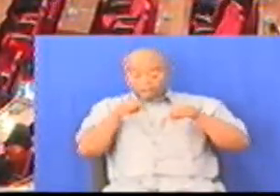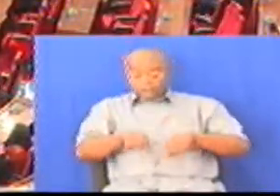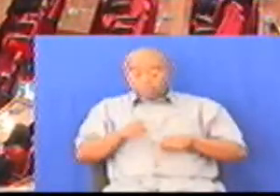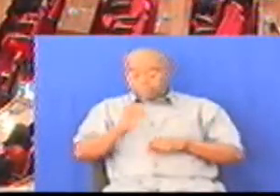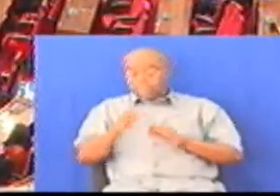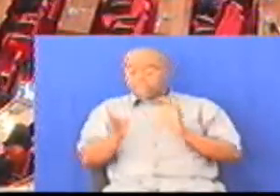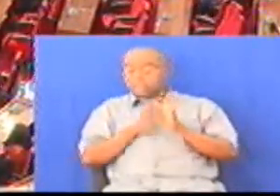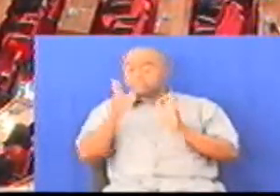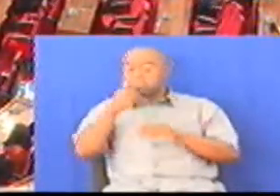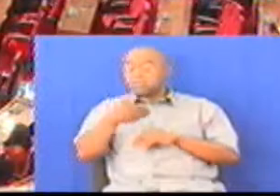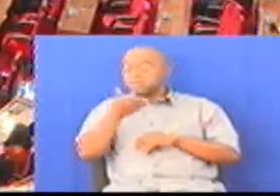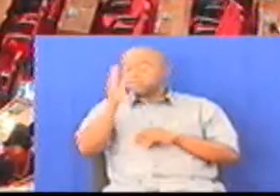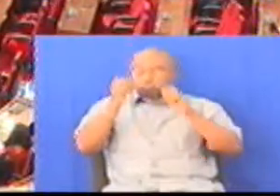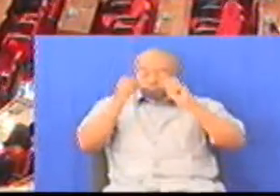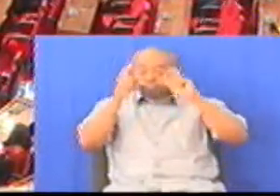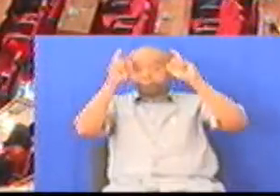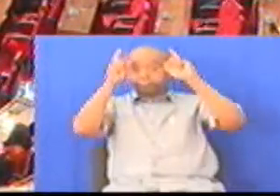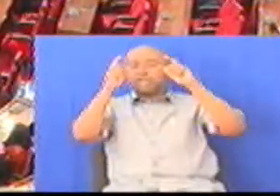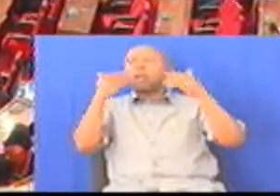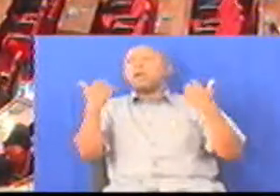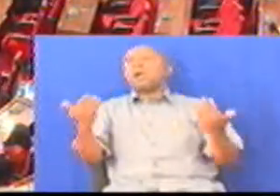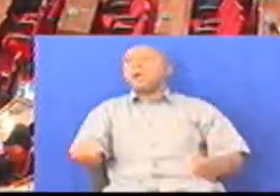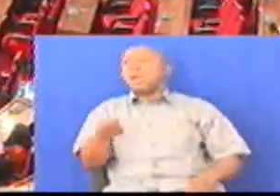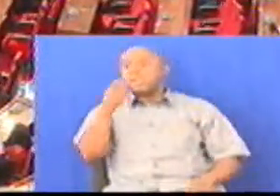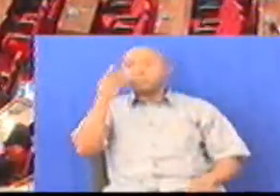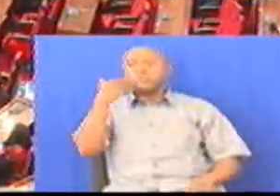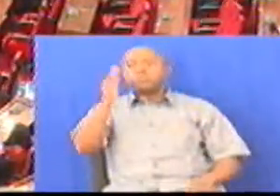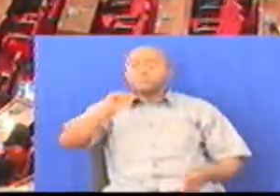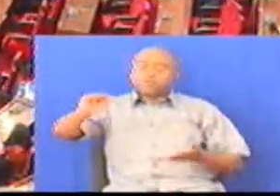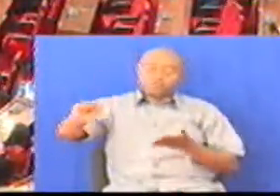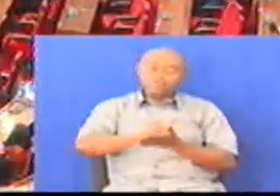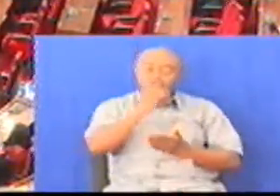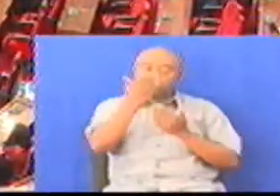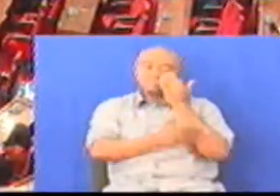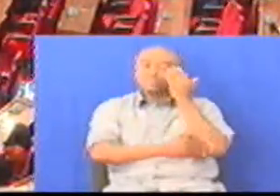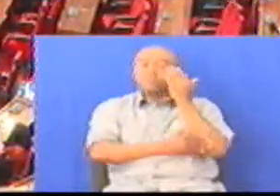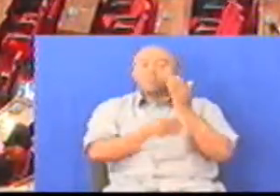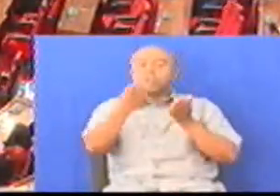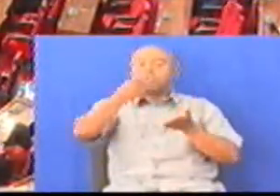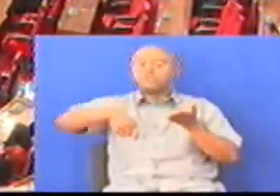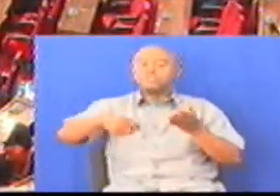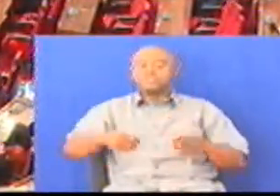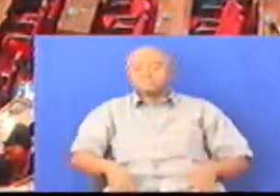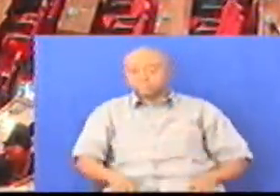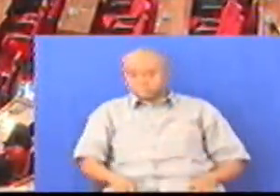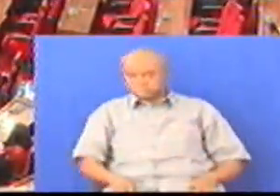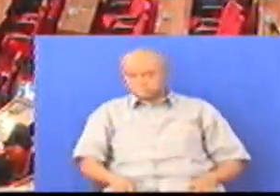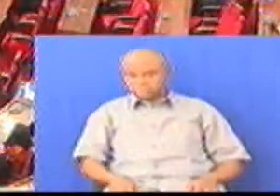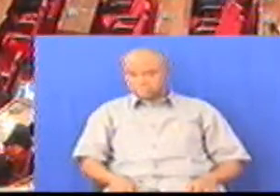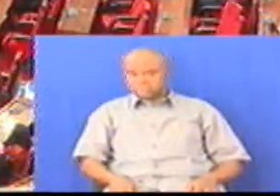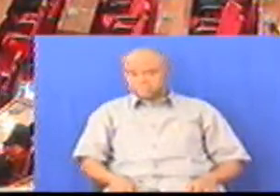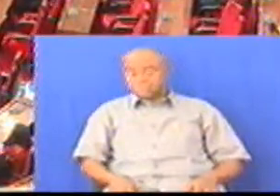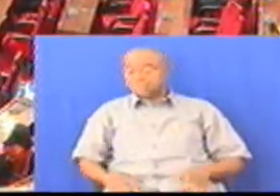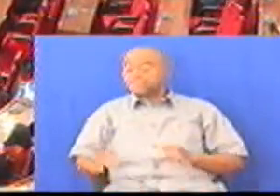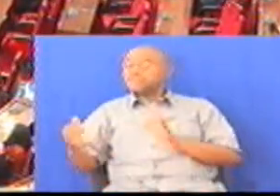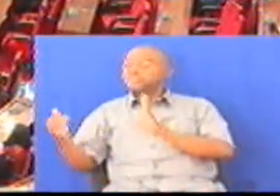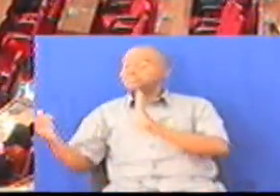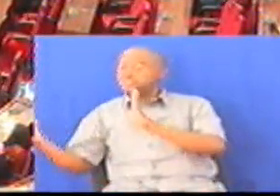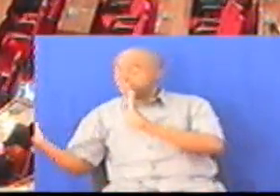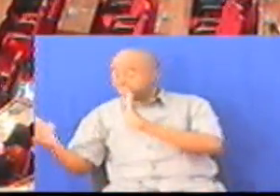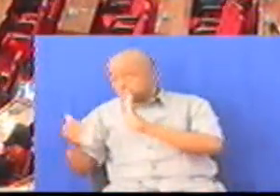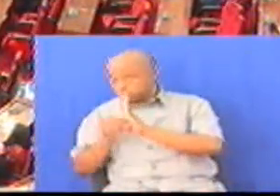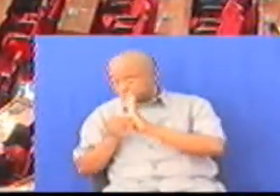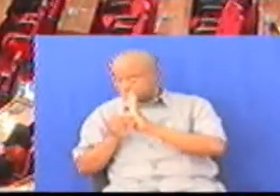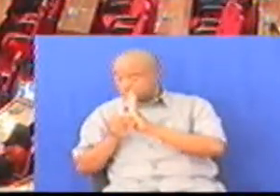baadaye, serikali ndio imeelewa na kuona umuhimu wa kufuta msamaha hiyo ya kodi. Mheshimiwa Spika, sheria ya kodi